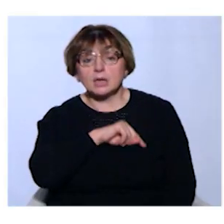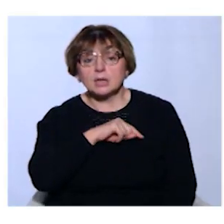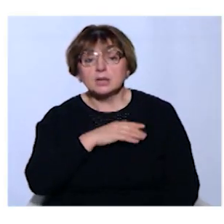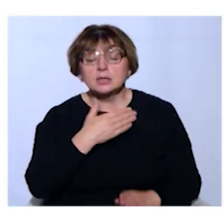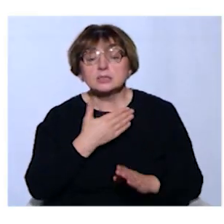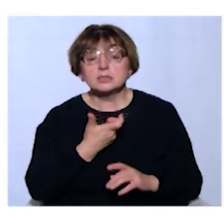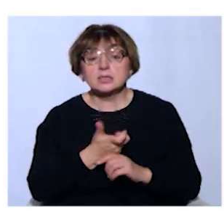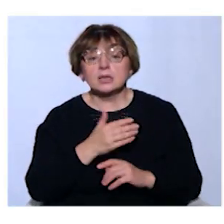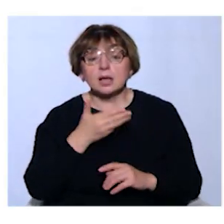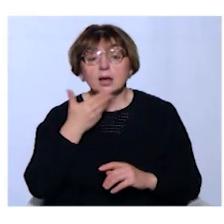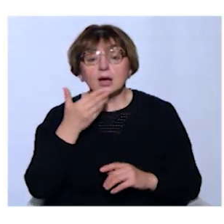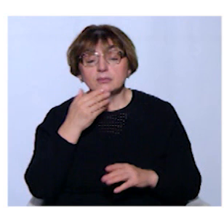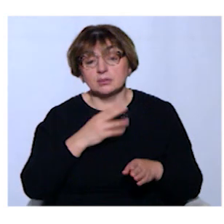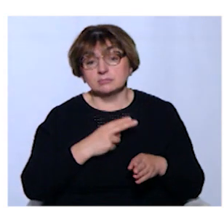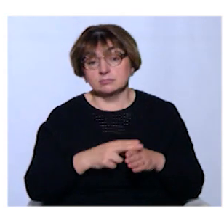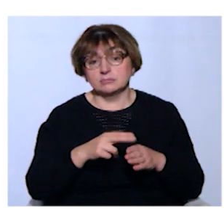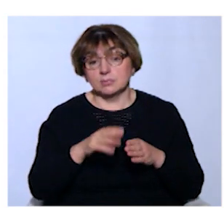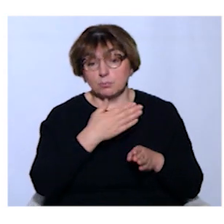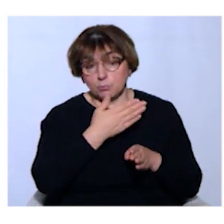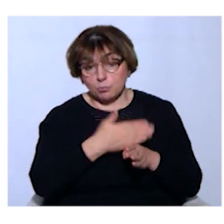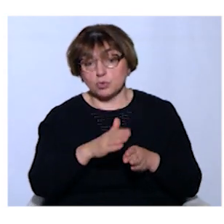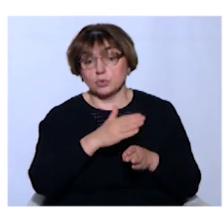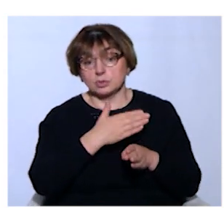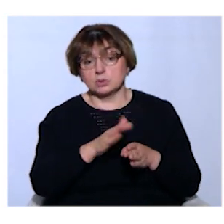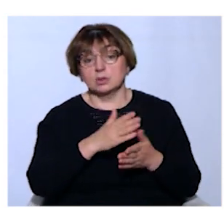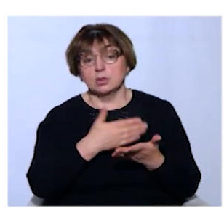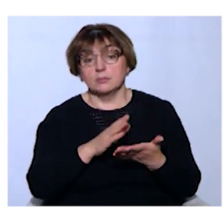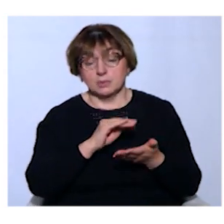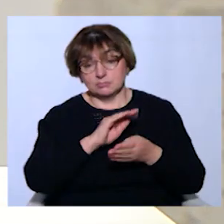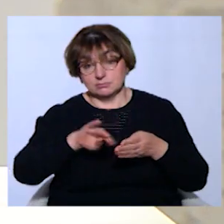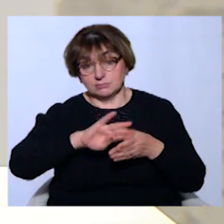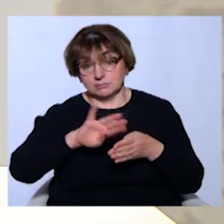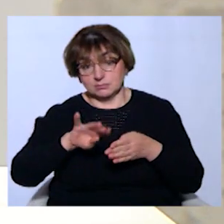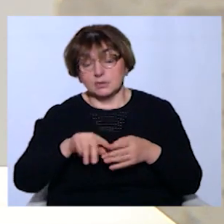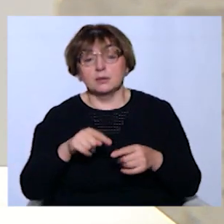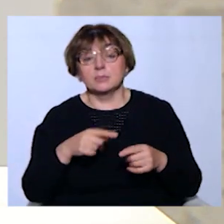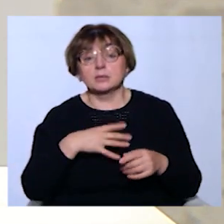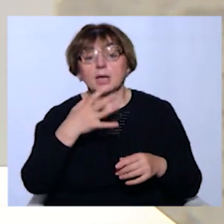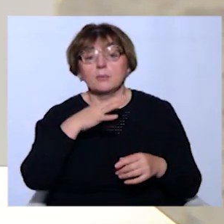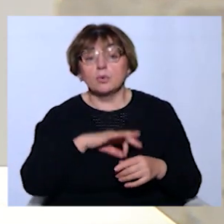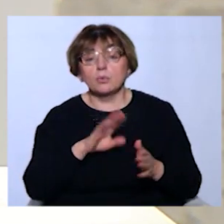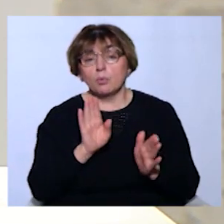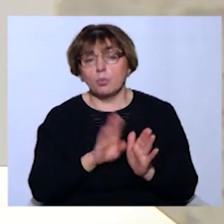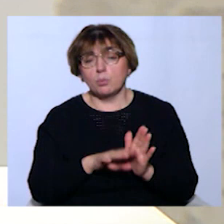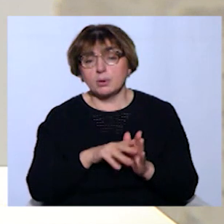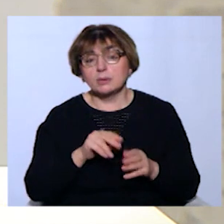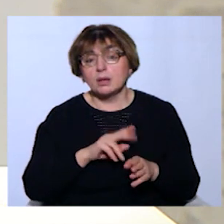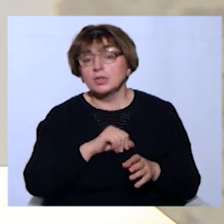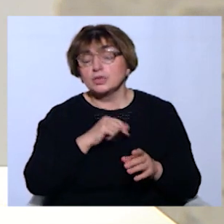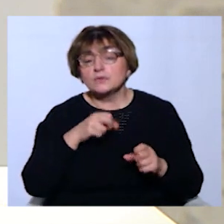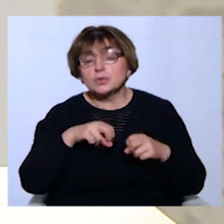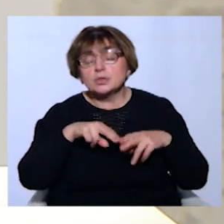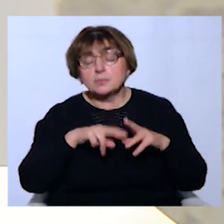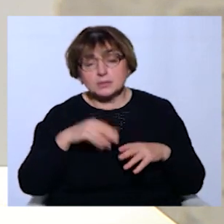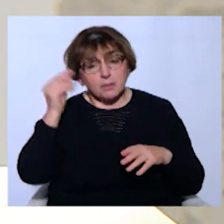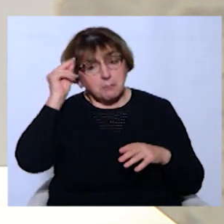ძალიან ადვილად გაიბრწყნას, ადვილად მოშორდეს მისი ფენები და მას იყენებენ უბრალო ფანქრის გულად.